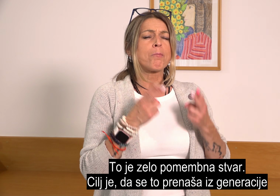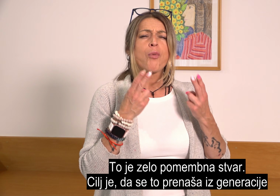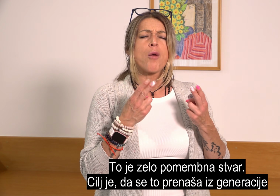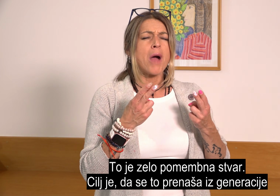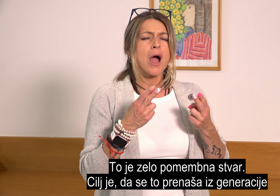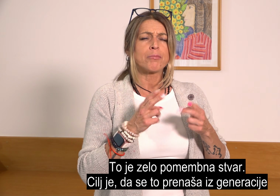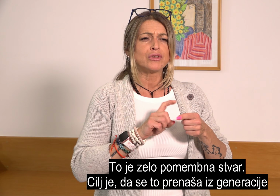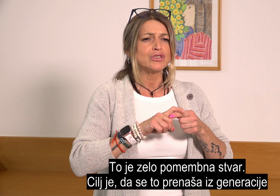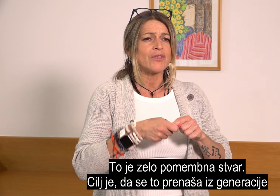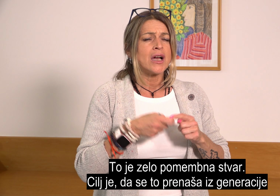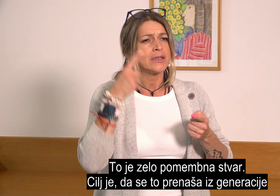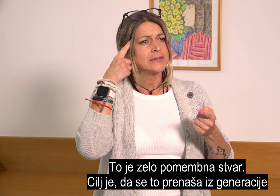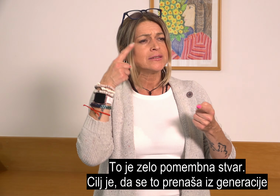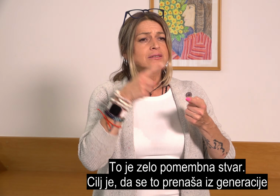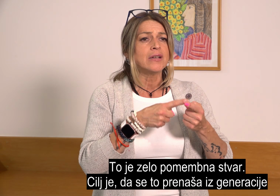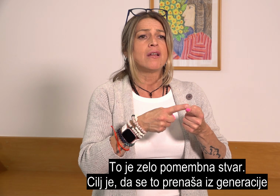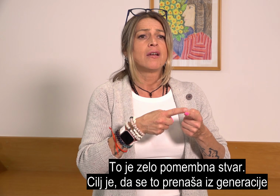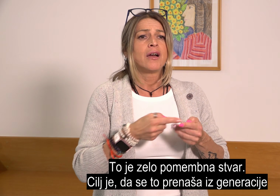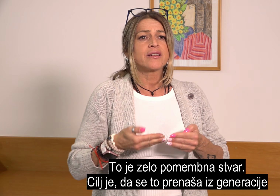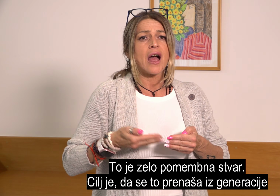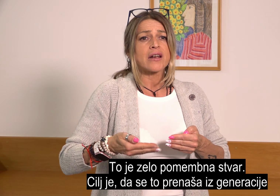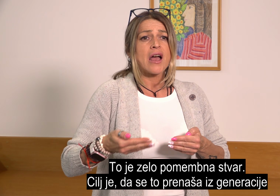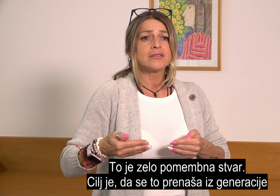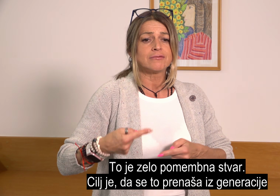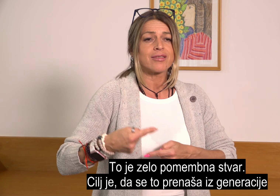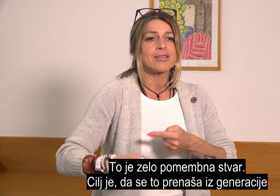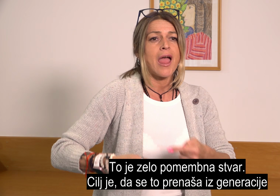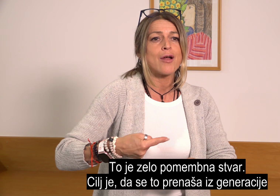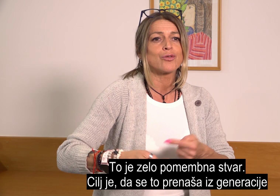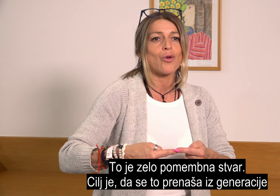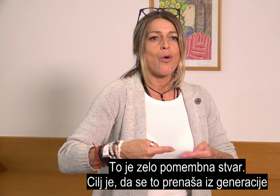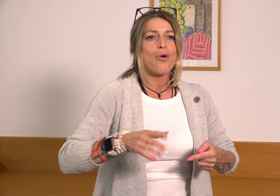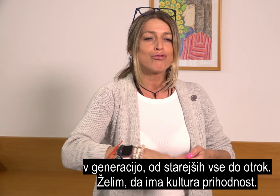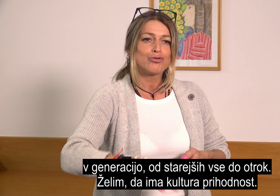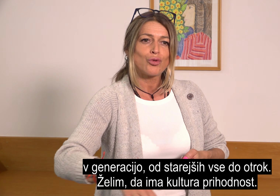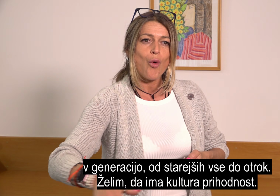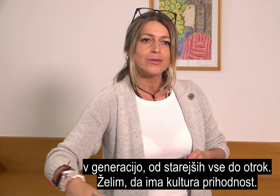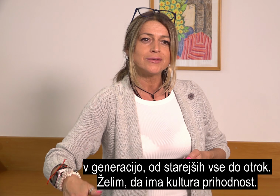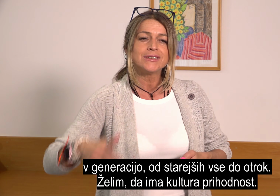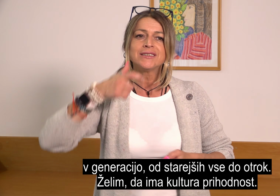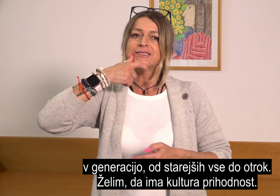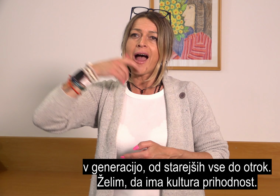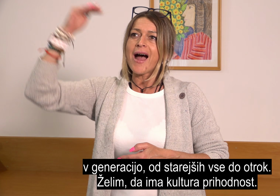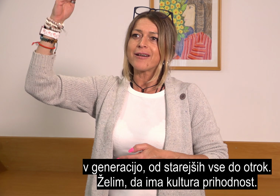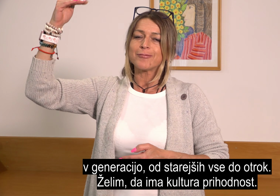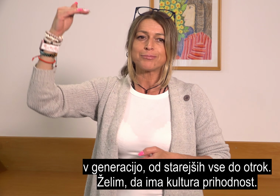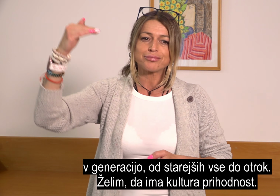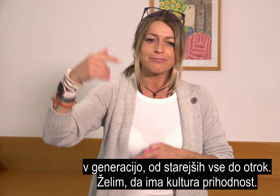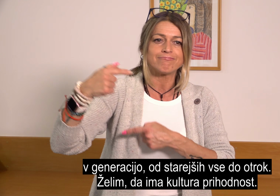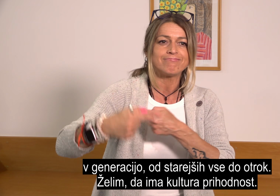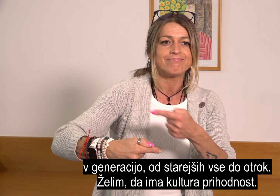To je zelo pomembna stvar. Cilj je, da se to prenaša iz generacije v generacijo, od starejših vse do otrok.